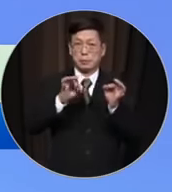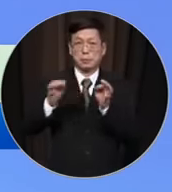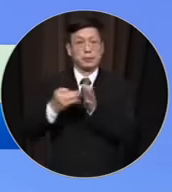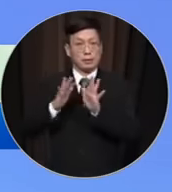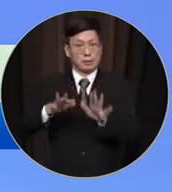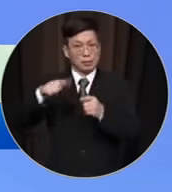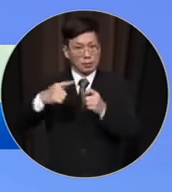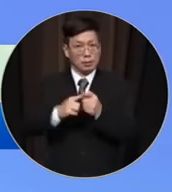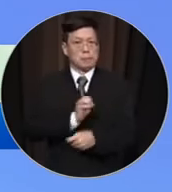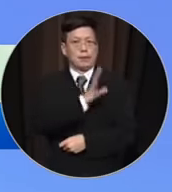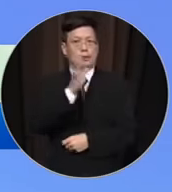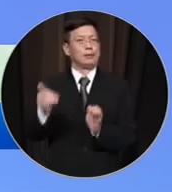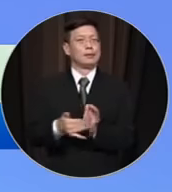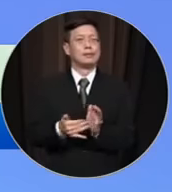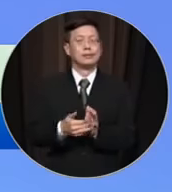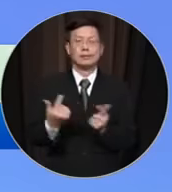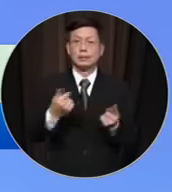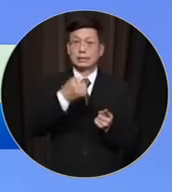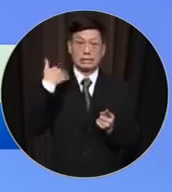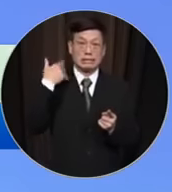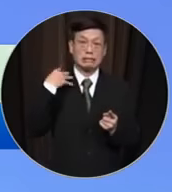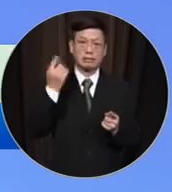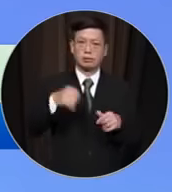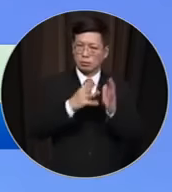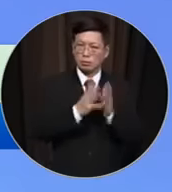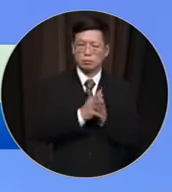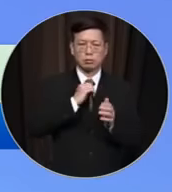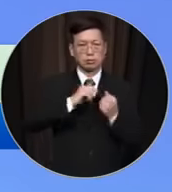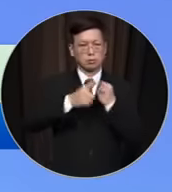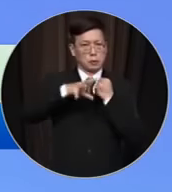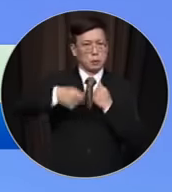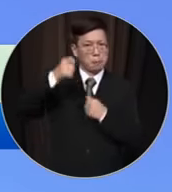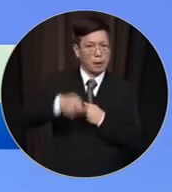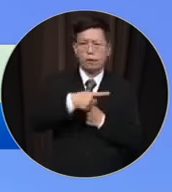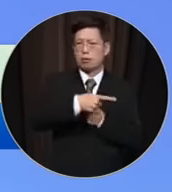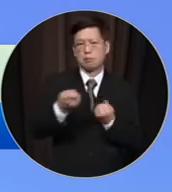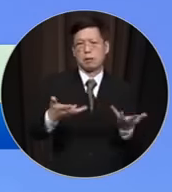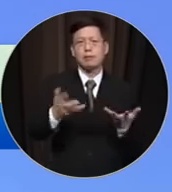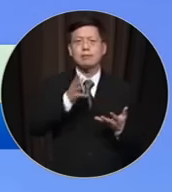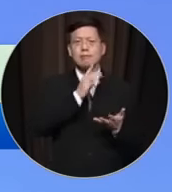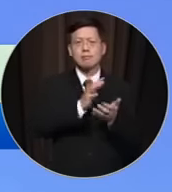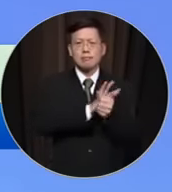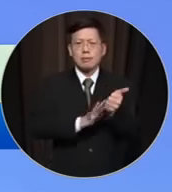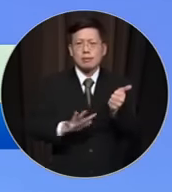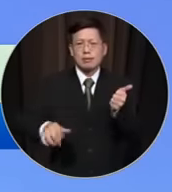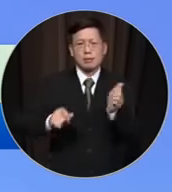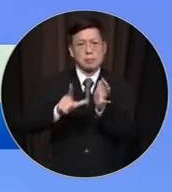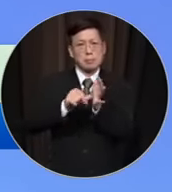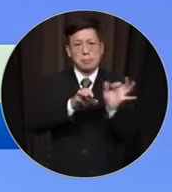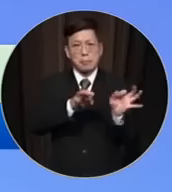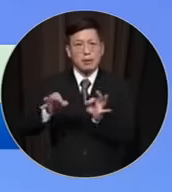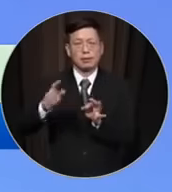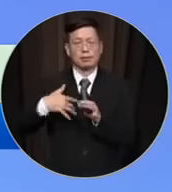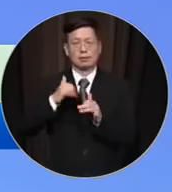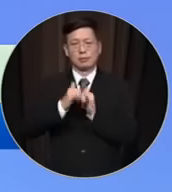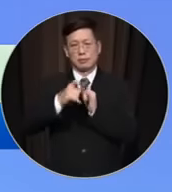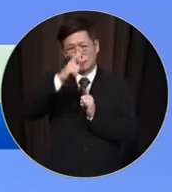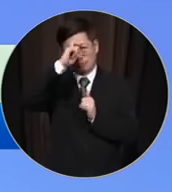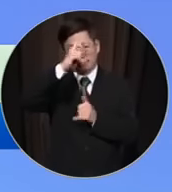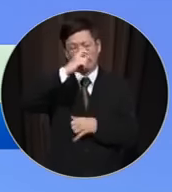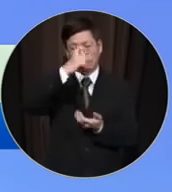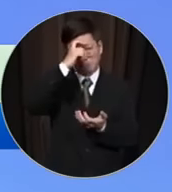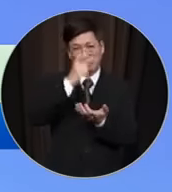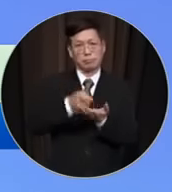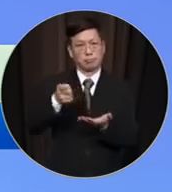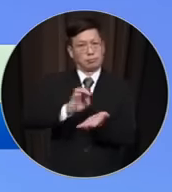到今年才完工。这些弊案虽然后来法院认定无罪，但是它造成工程的延宕，还有造成民众期望的落空，这